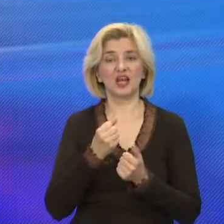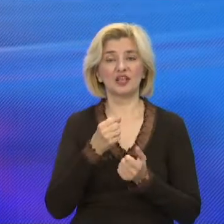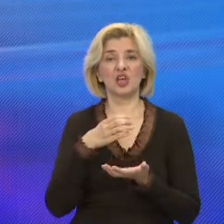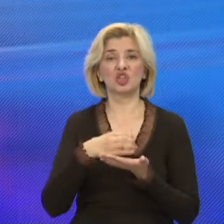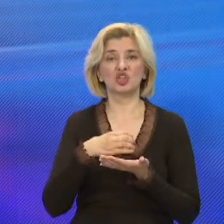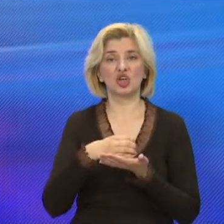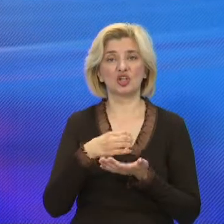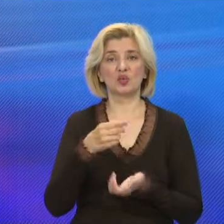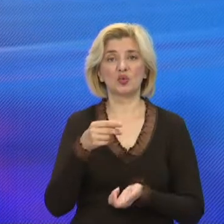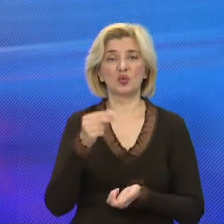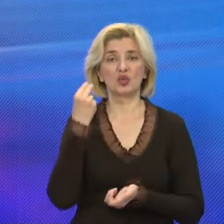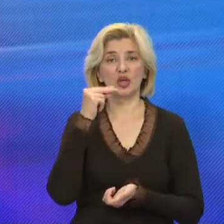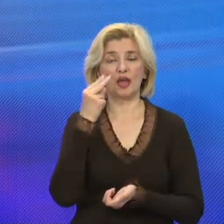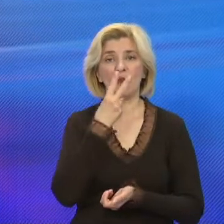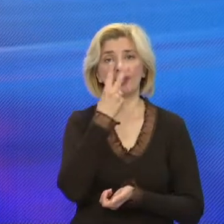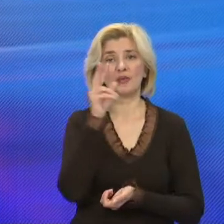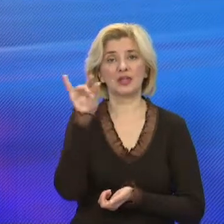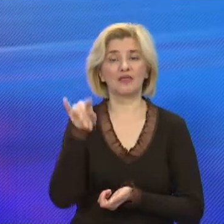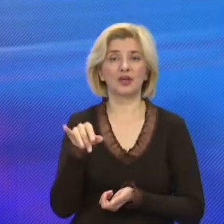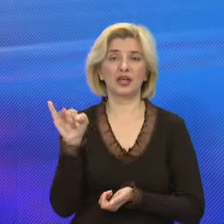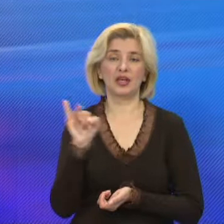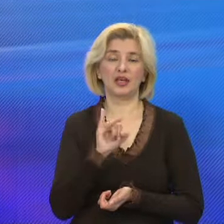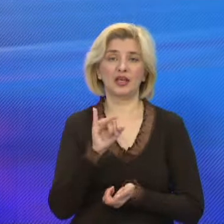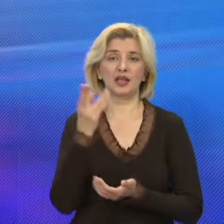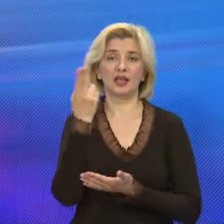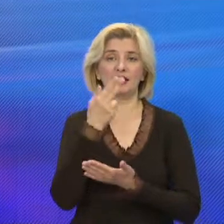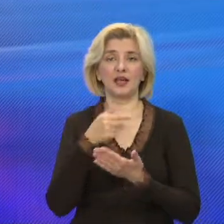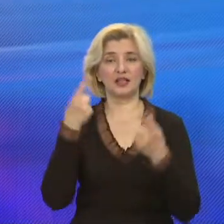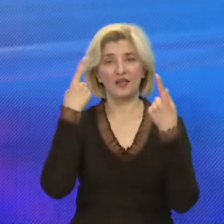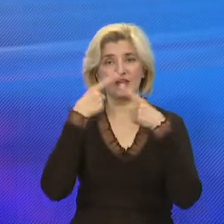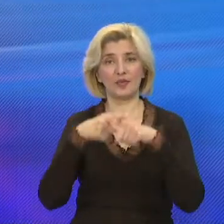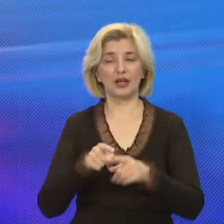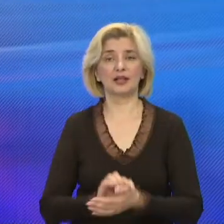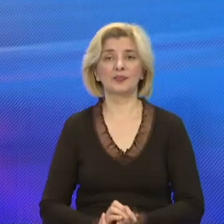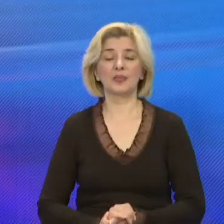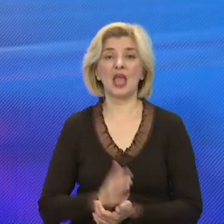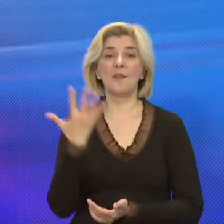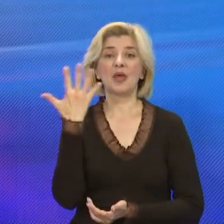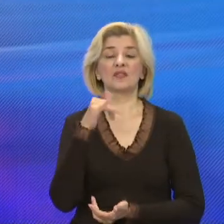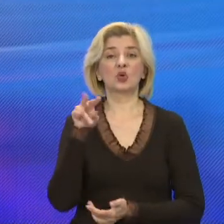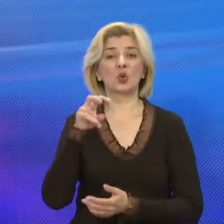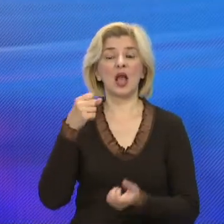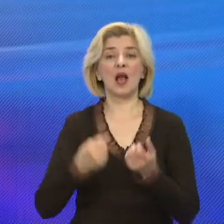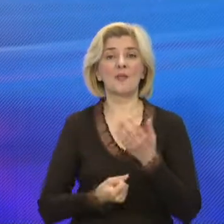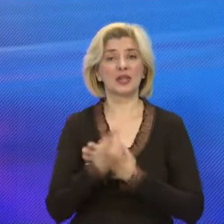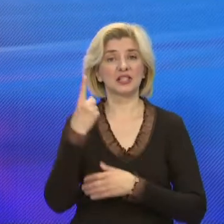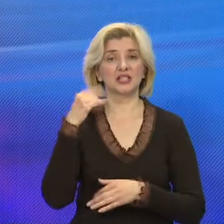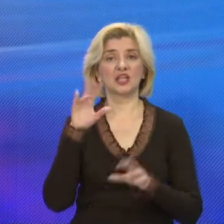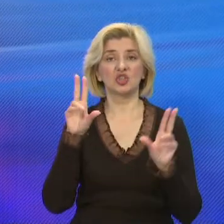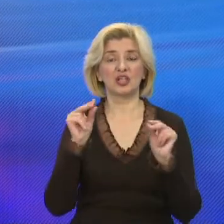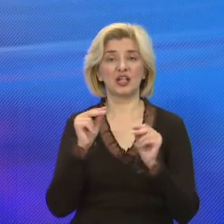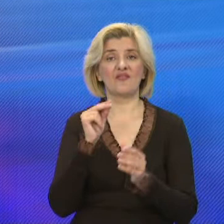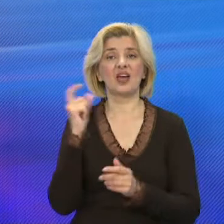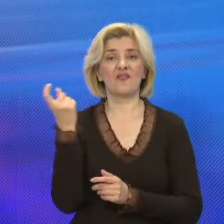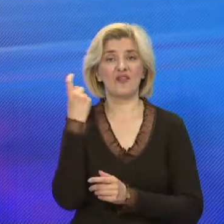чая. Так. Посмотреть в окно, ну и нарисовать подумать. Проект, да. 5 июля определился и счастливый обладатель